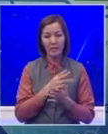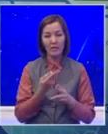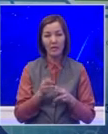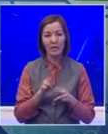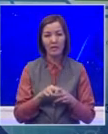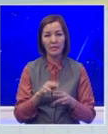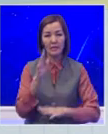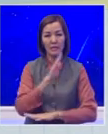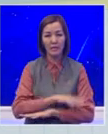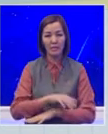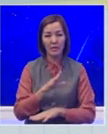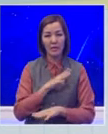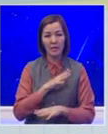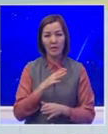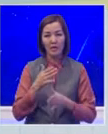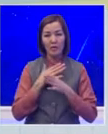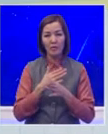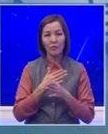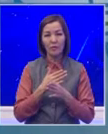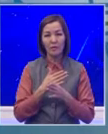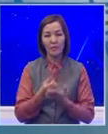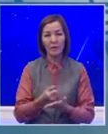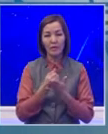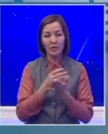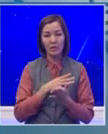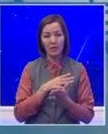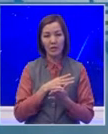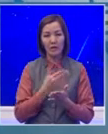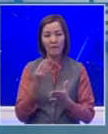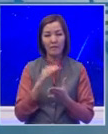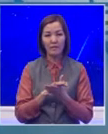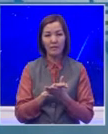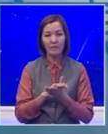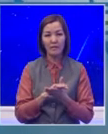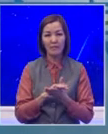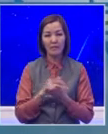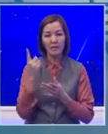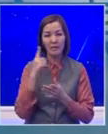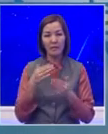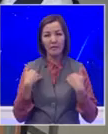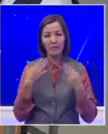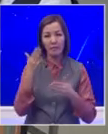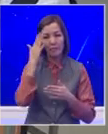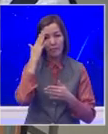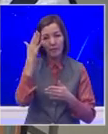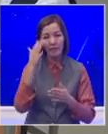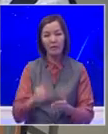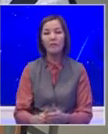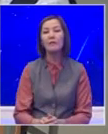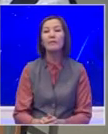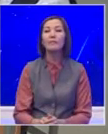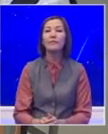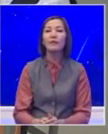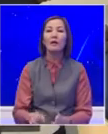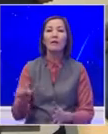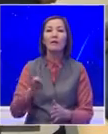на этих семинарах нам оказывается своего рода поддержка в ознакомлении креативными методами отметим что